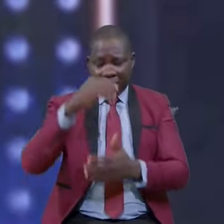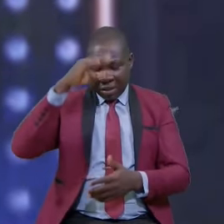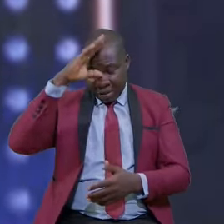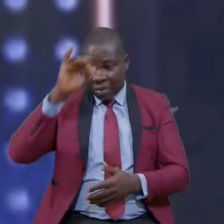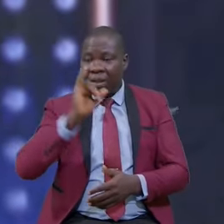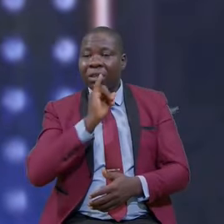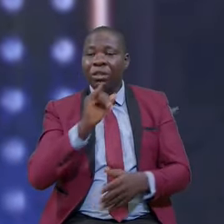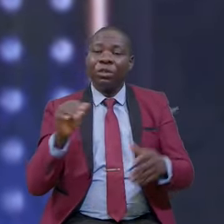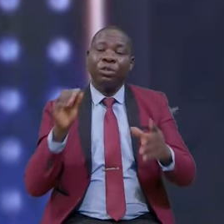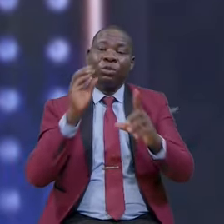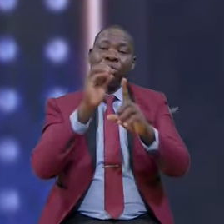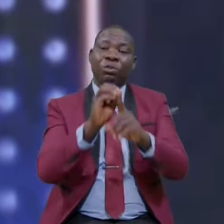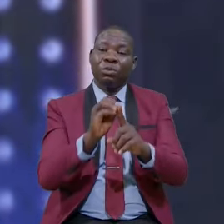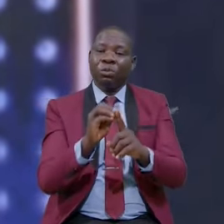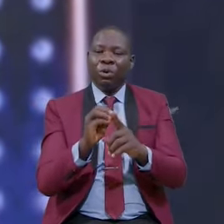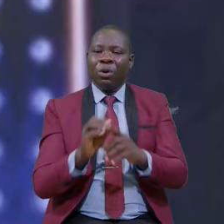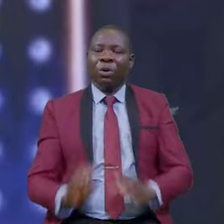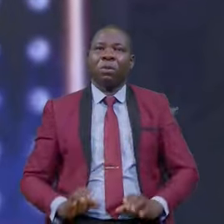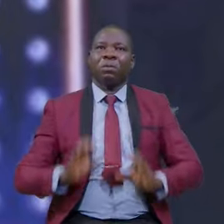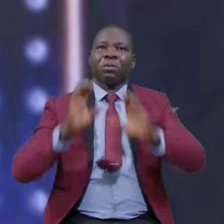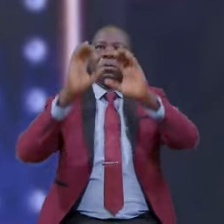ici à la chrétienté.